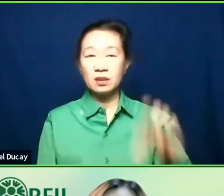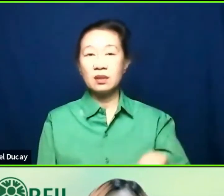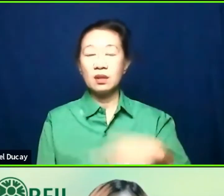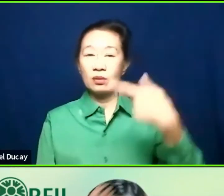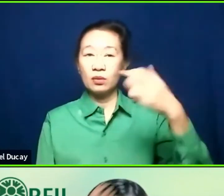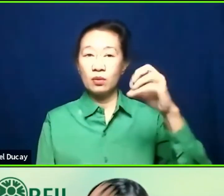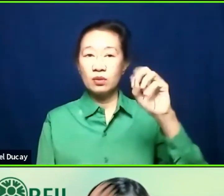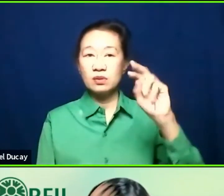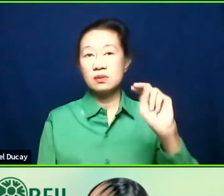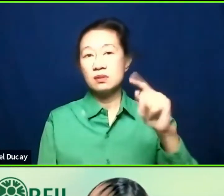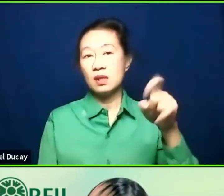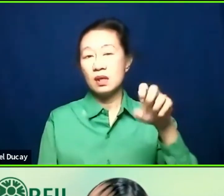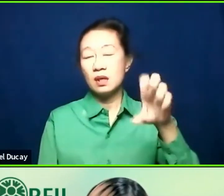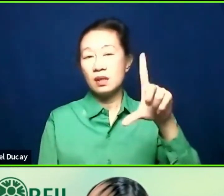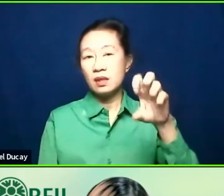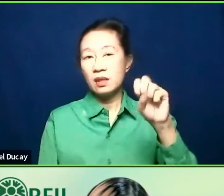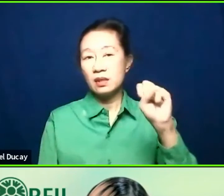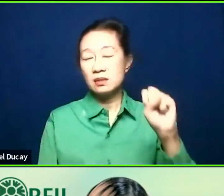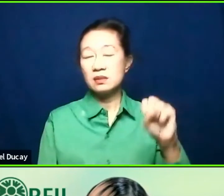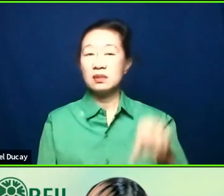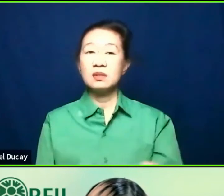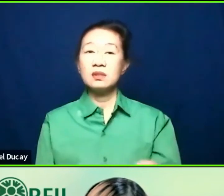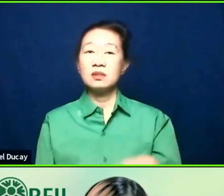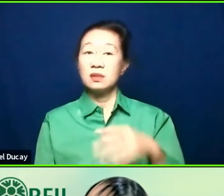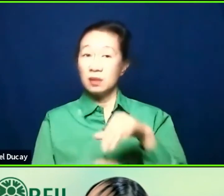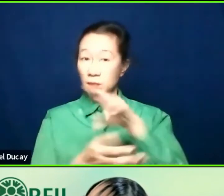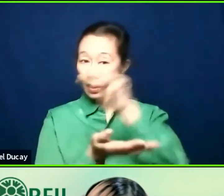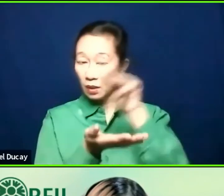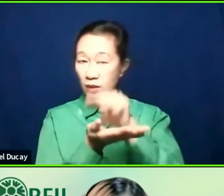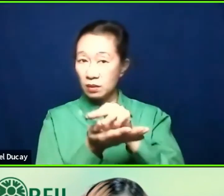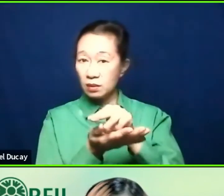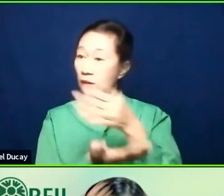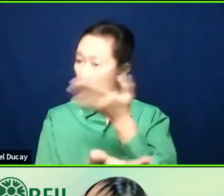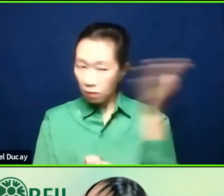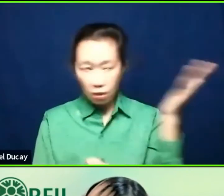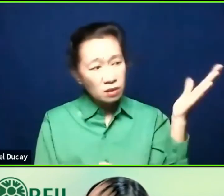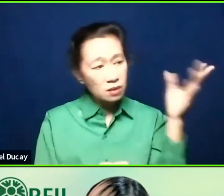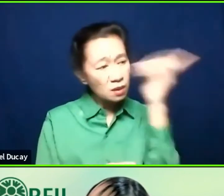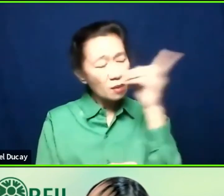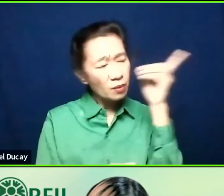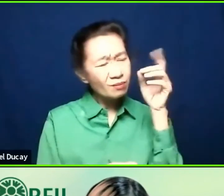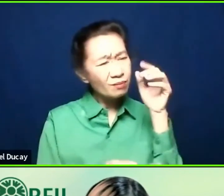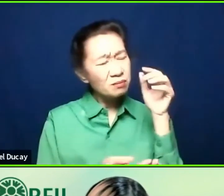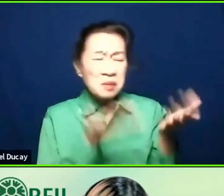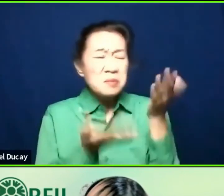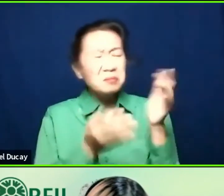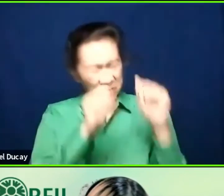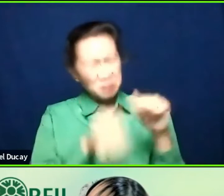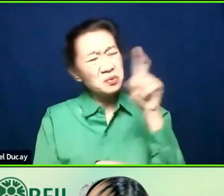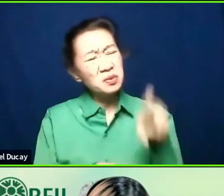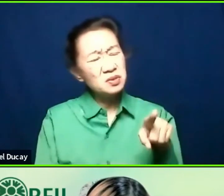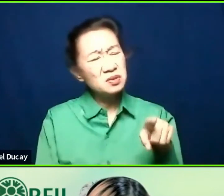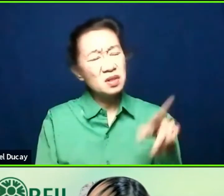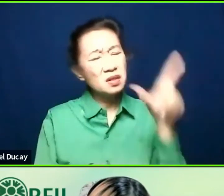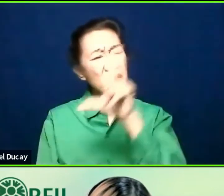City. Diyan sa inyo sa Davao, siguro pwede mong tanungin din, no, sa inyong local government unit.